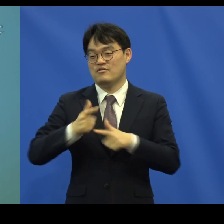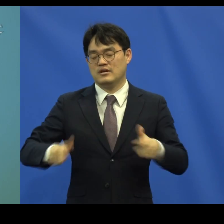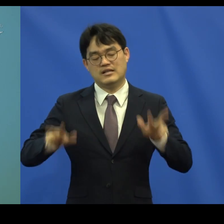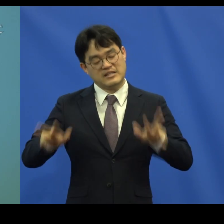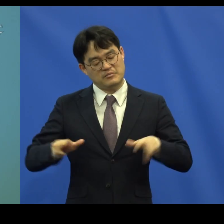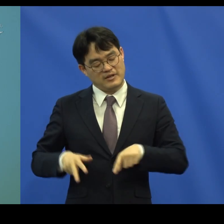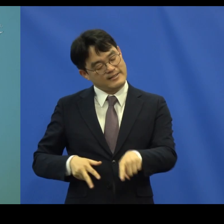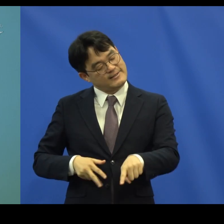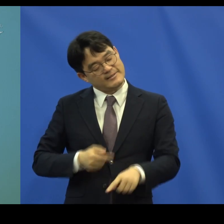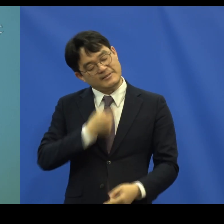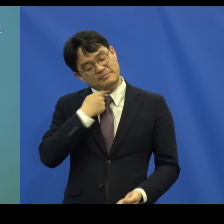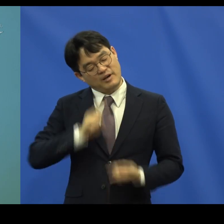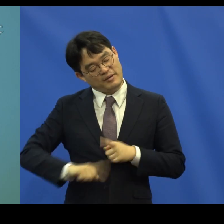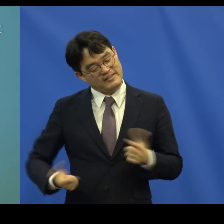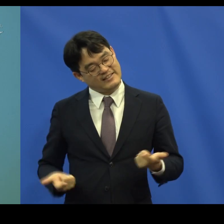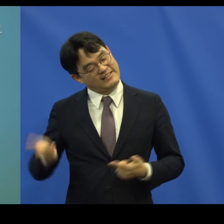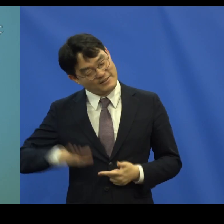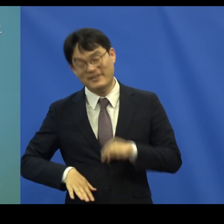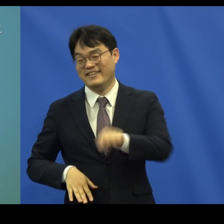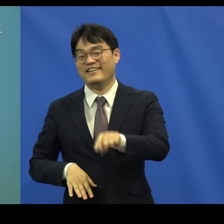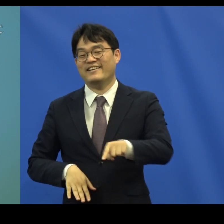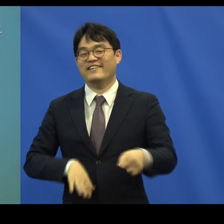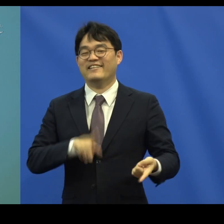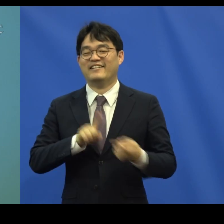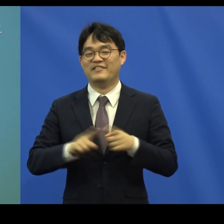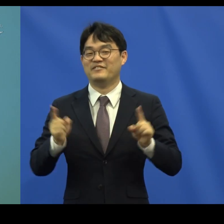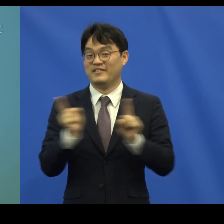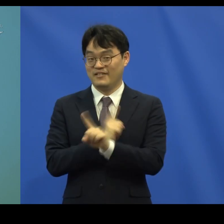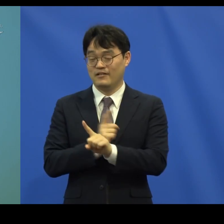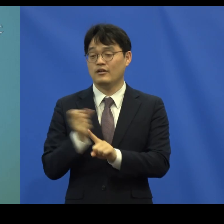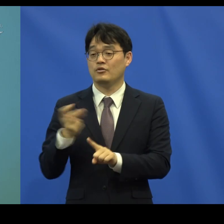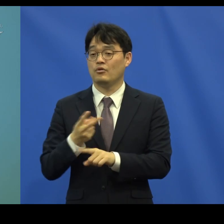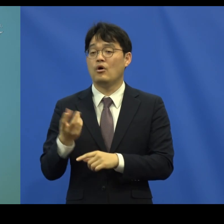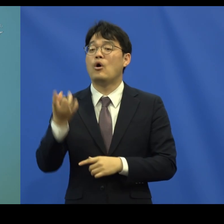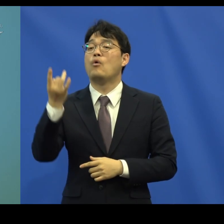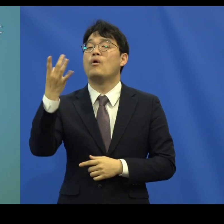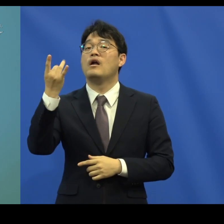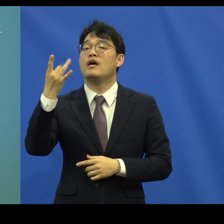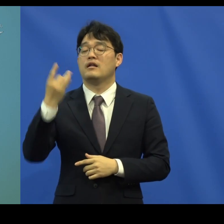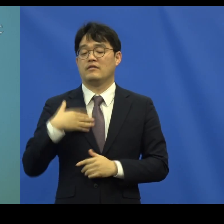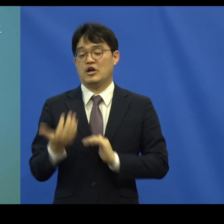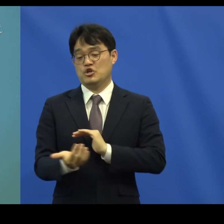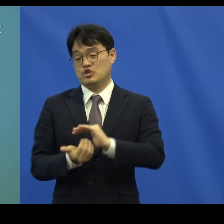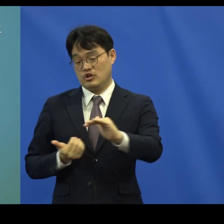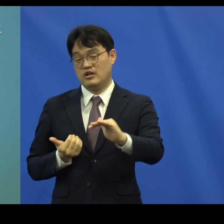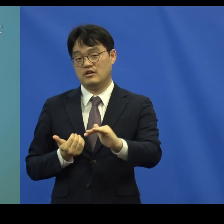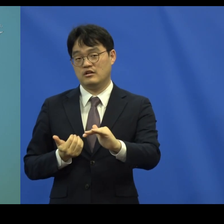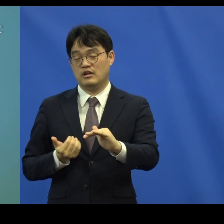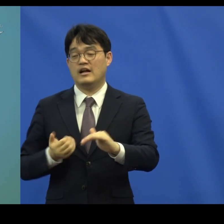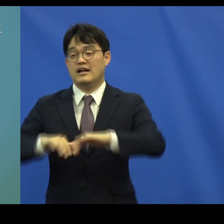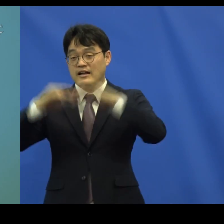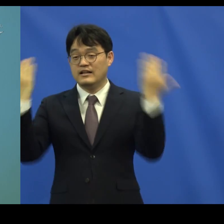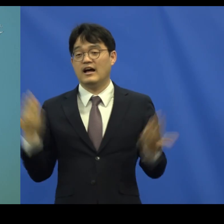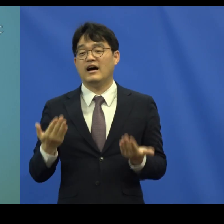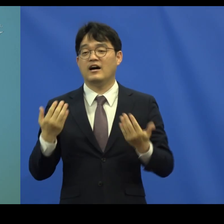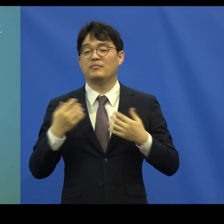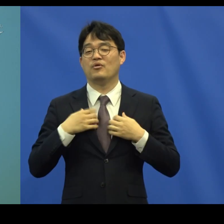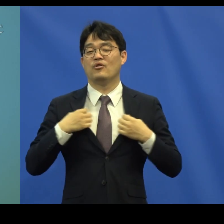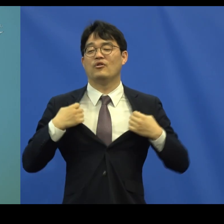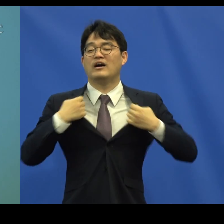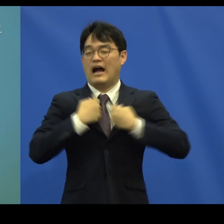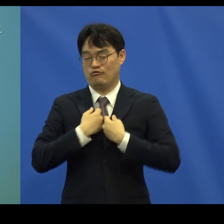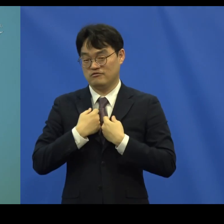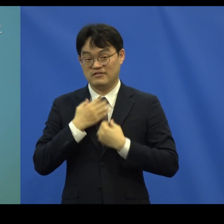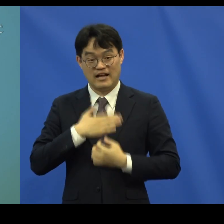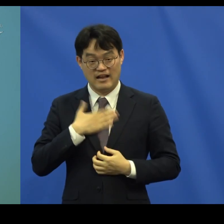별다른 게 없어서 이걸로 이제 선택했어요. 그리고 이제 가운을 그동안 제가 부임하기 전에 가운을 다 입었어요. 가운을